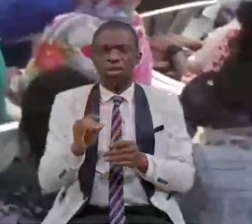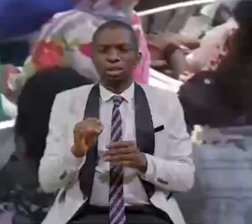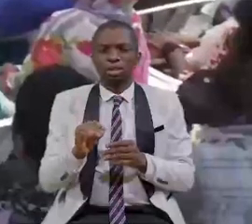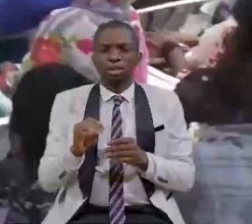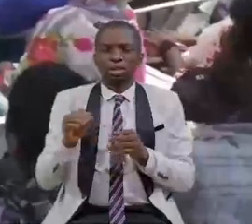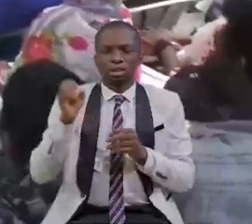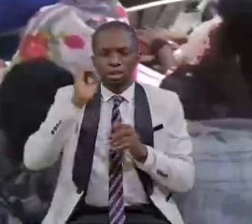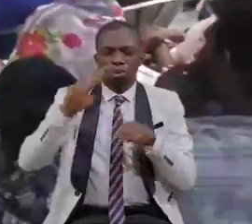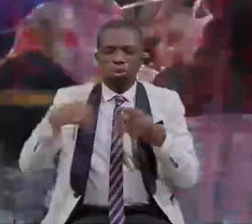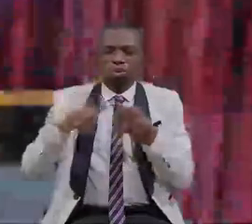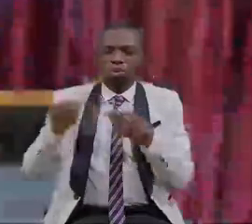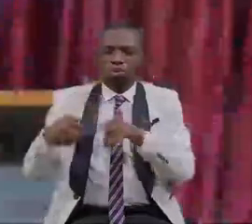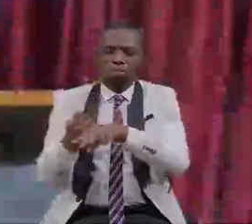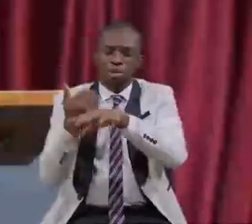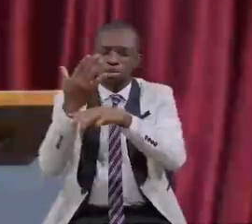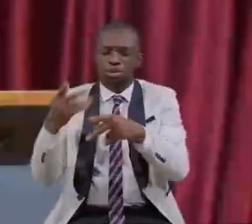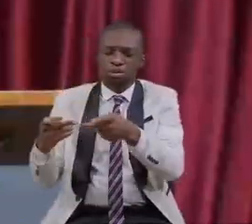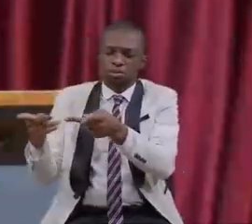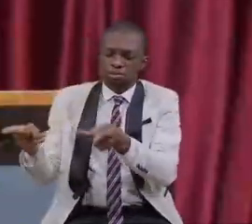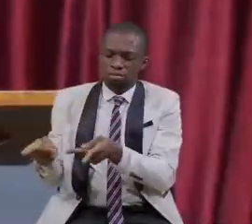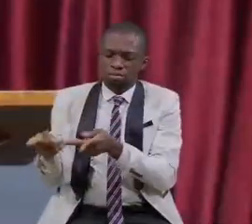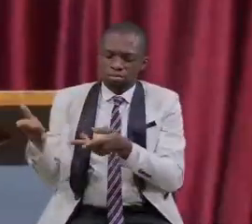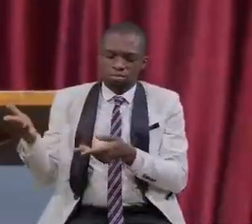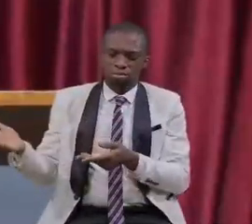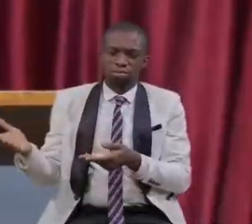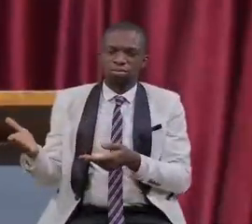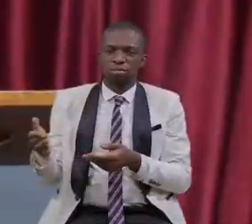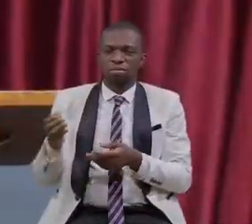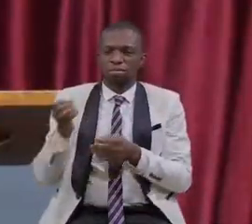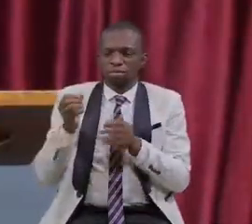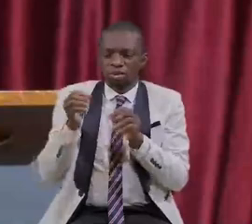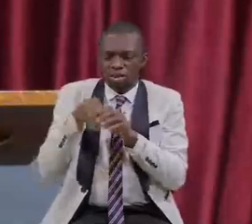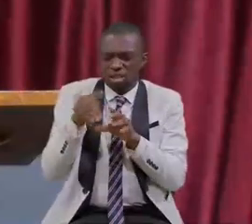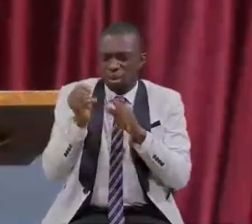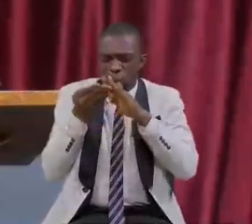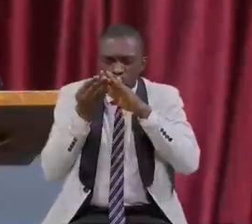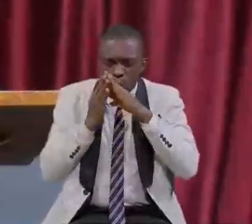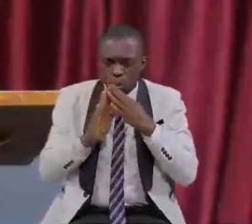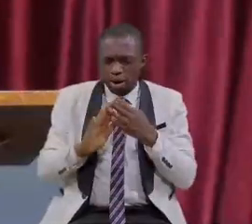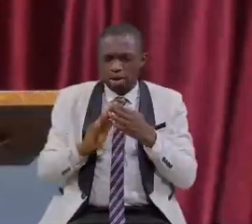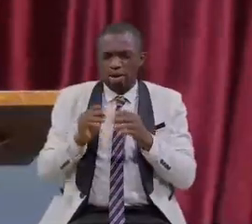Très tôt le matin, il allait au sommet de la montagne, à un lieu désert.